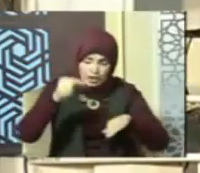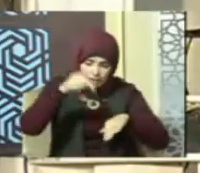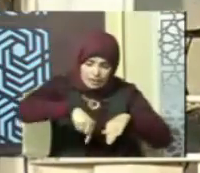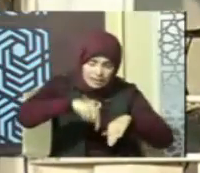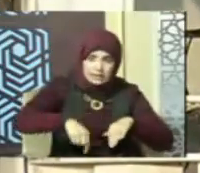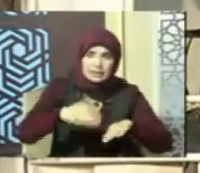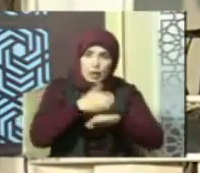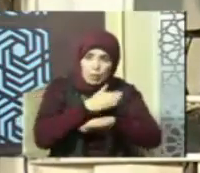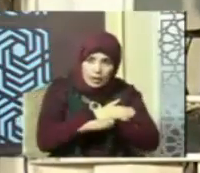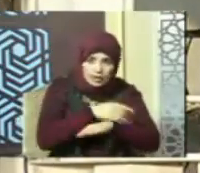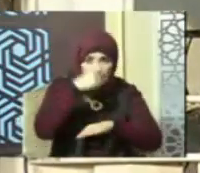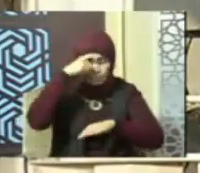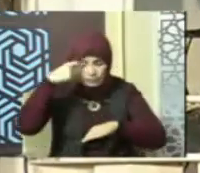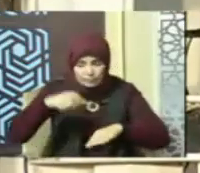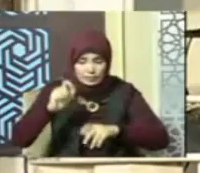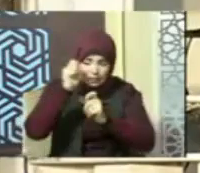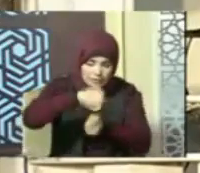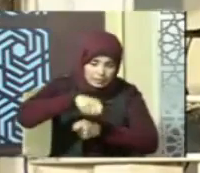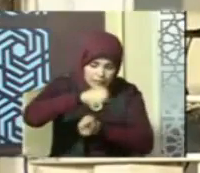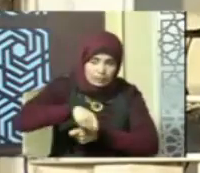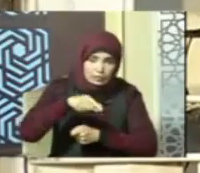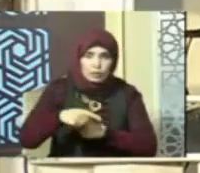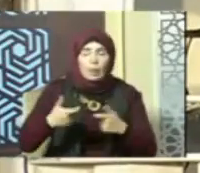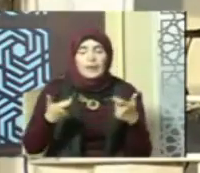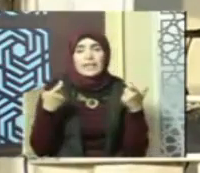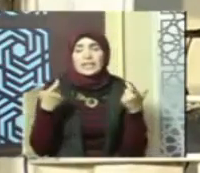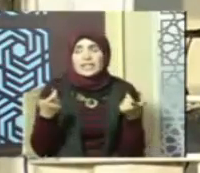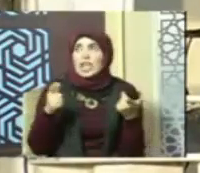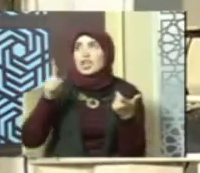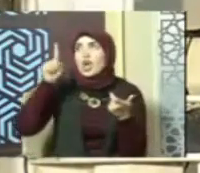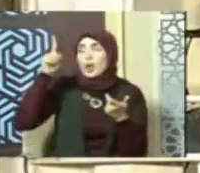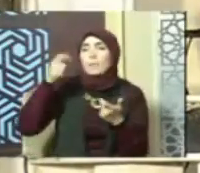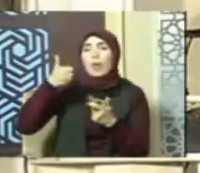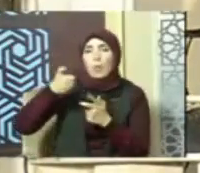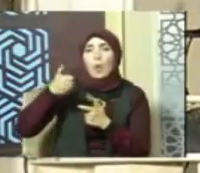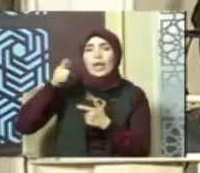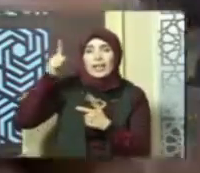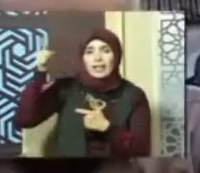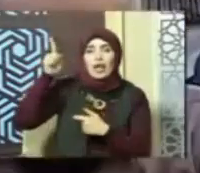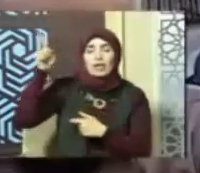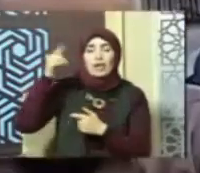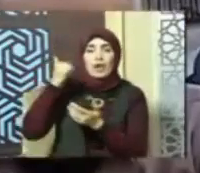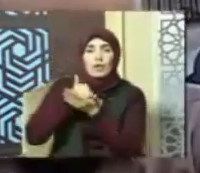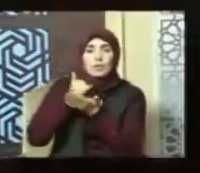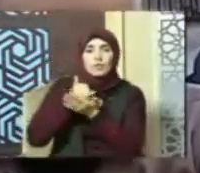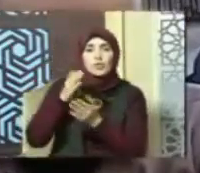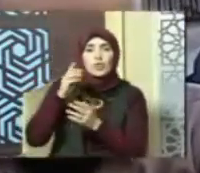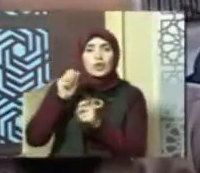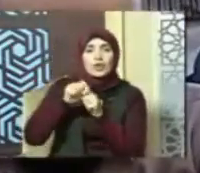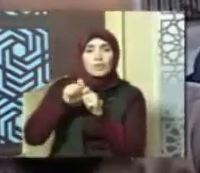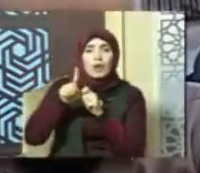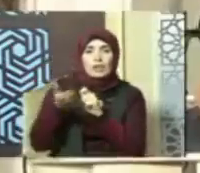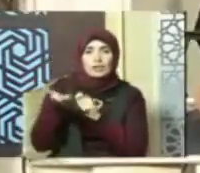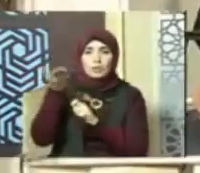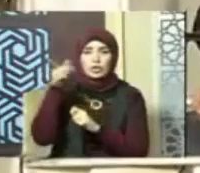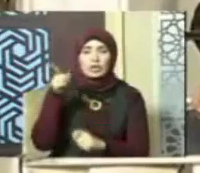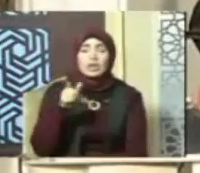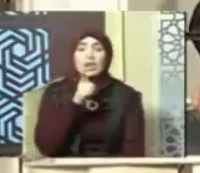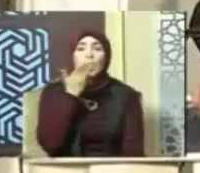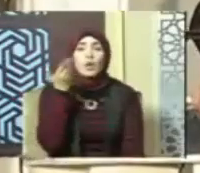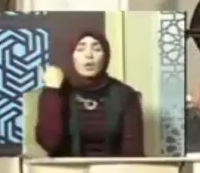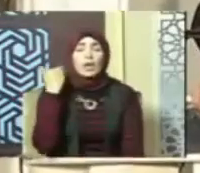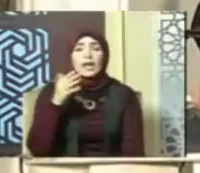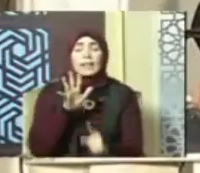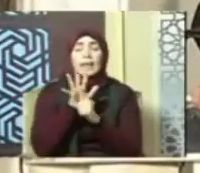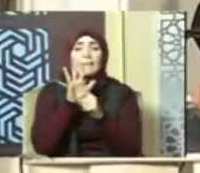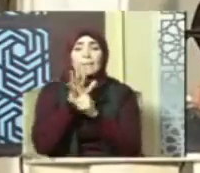بالأسباب ويقول ثم يتوكل على الله عز وجل. وكان الإمام علي رضي